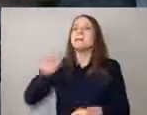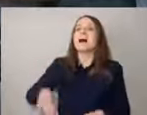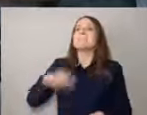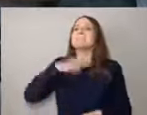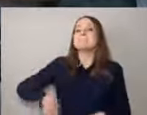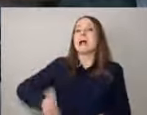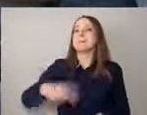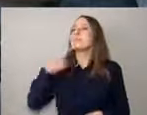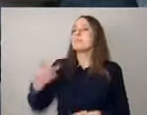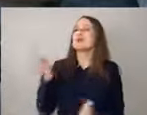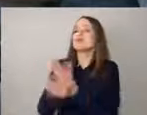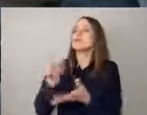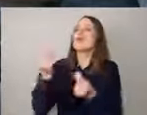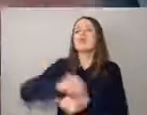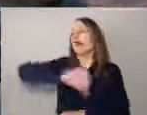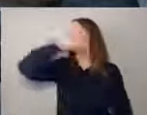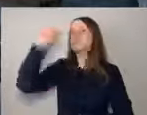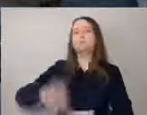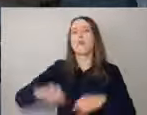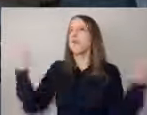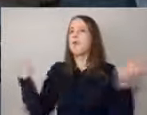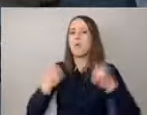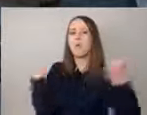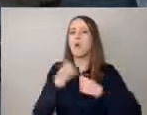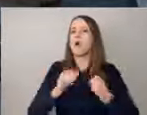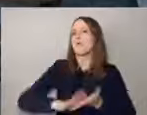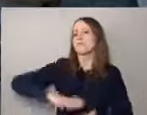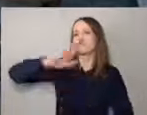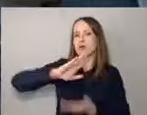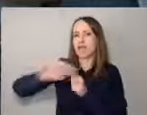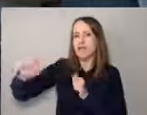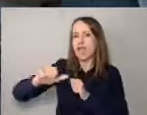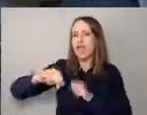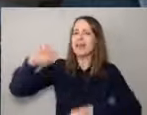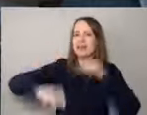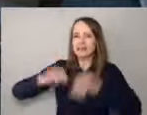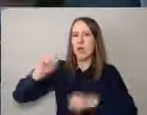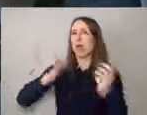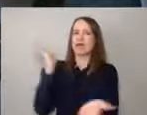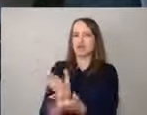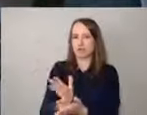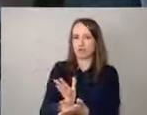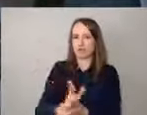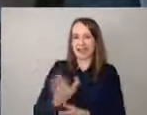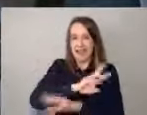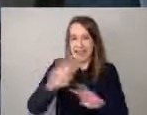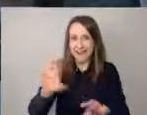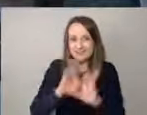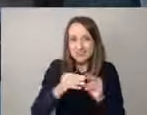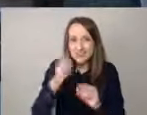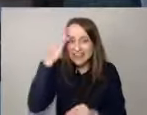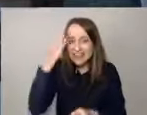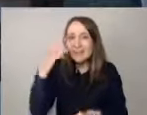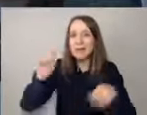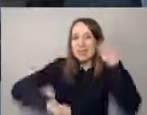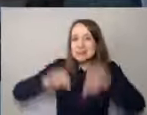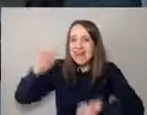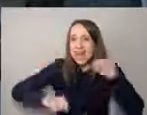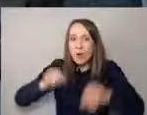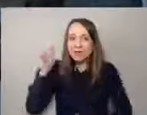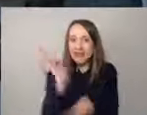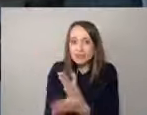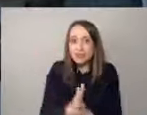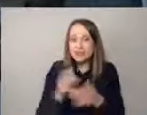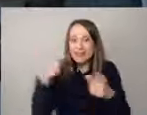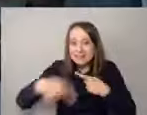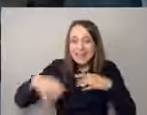wynegocjowane. Mimo, że my wszyscy wiemy, że negocjacje dopiero się zaczną i że nie negocjuje się poprzez wysyłanie listów, tylko poprzez budowanie